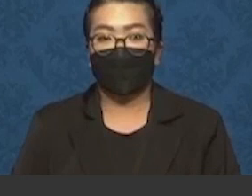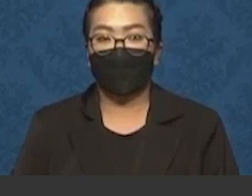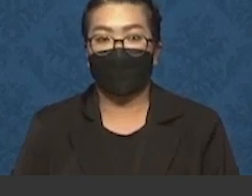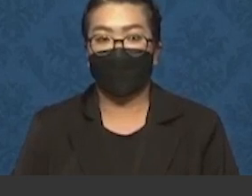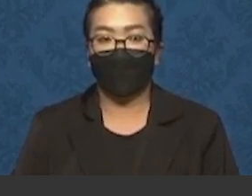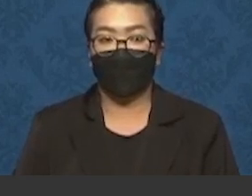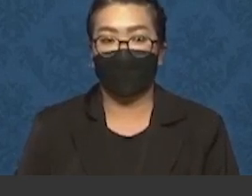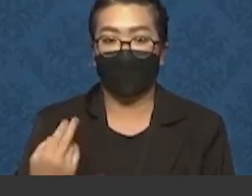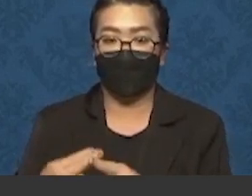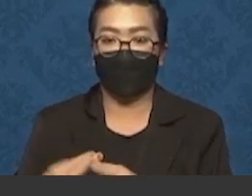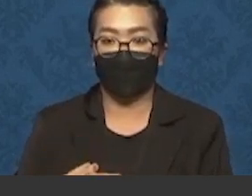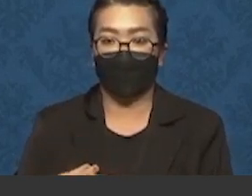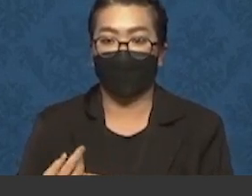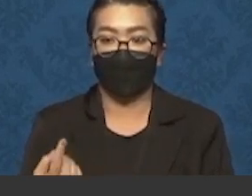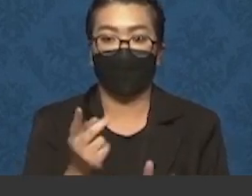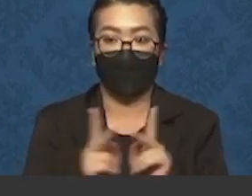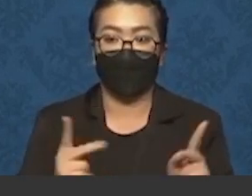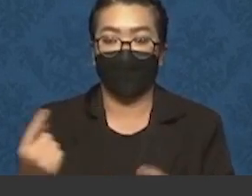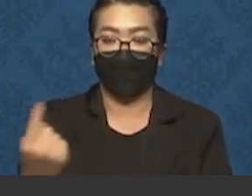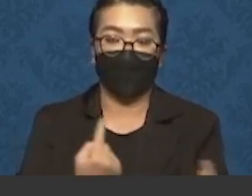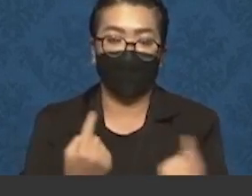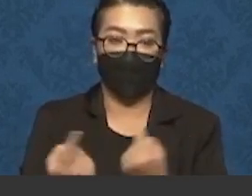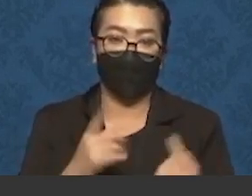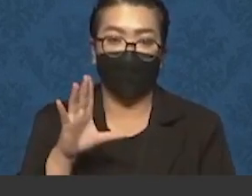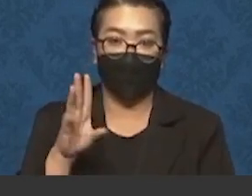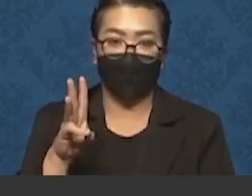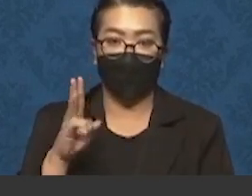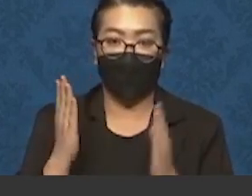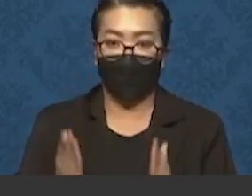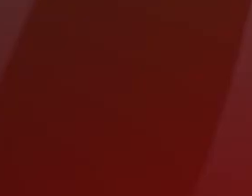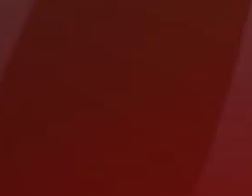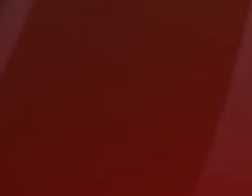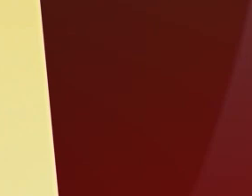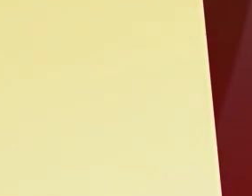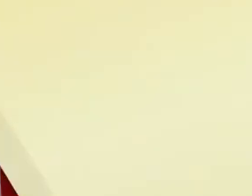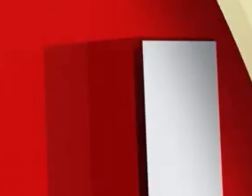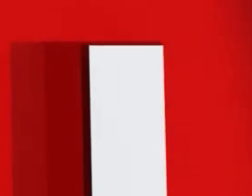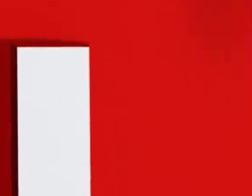ายหาทางแก้ไขปัญหาให้ประชาชนและออกกฎหมายต่างๆที่เป็นประโยชน์ต่อสังคม